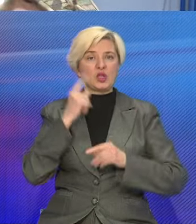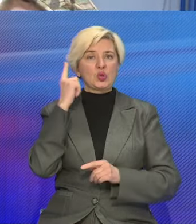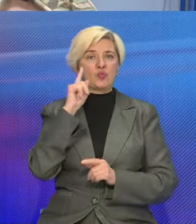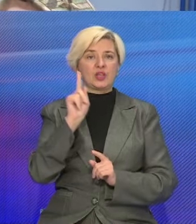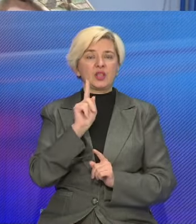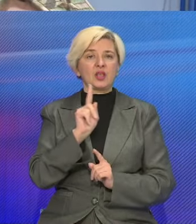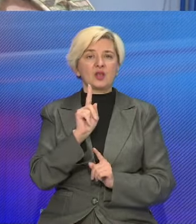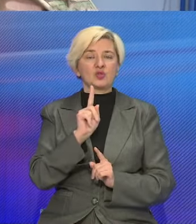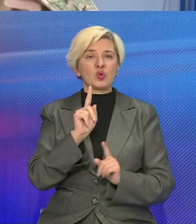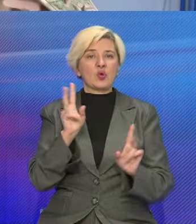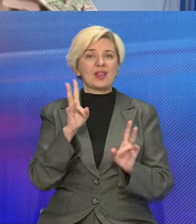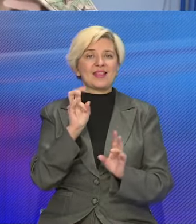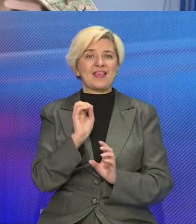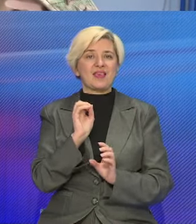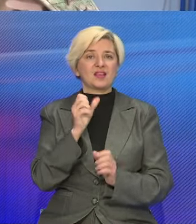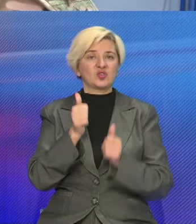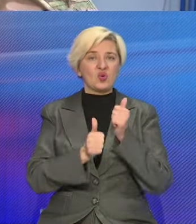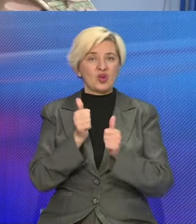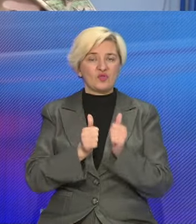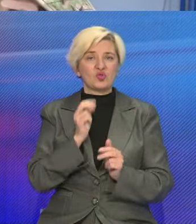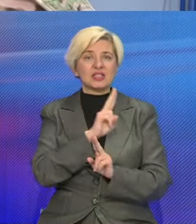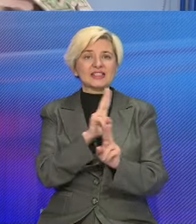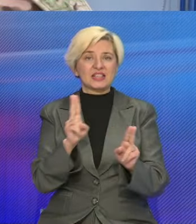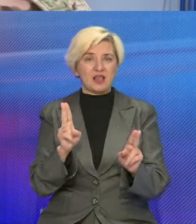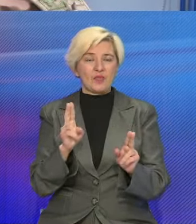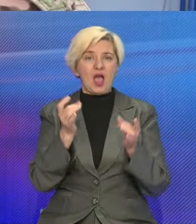соревнуєшся з кем-то, а просто